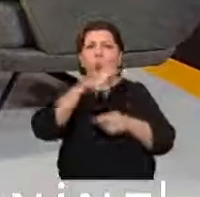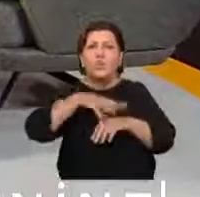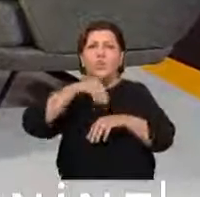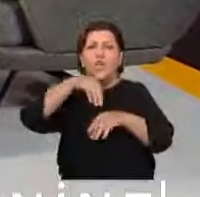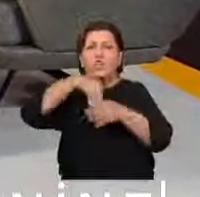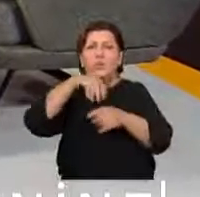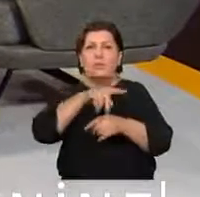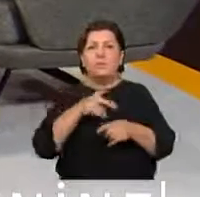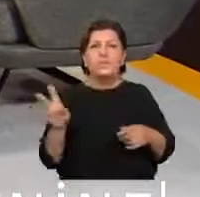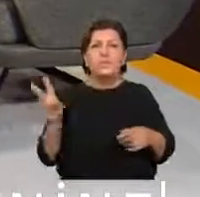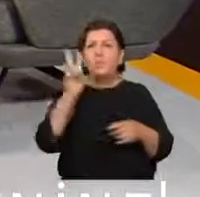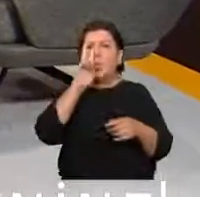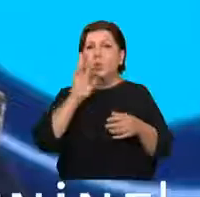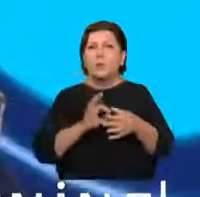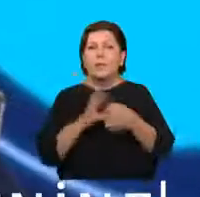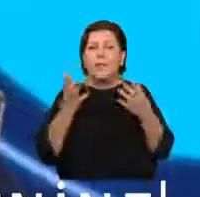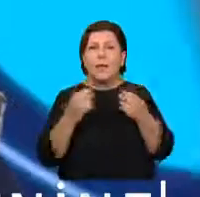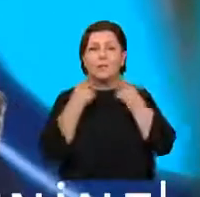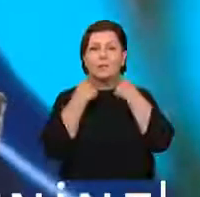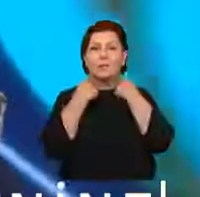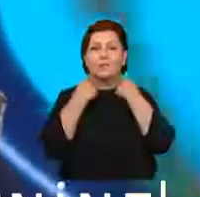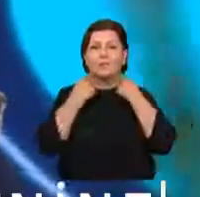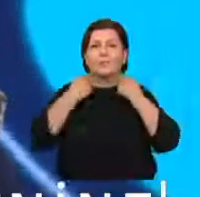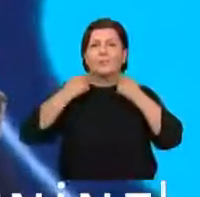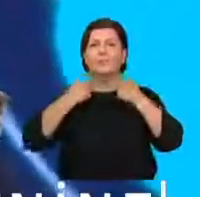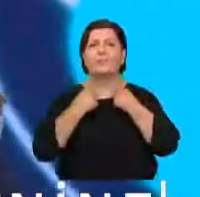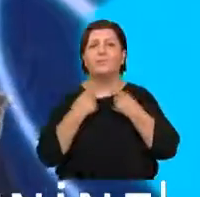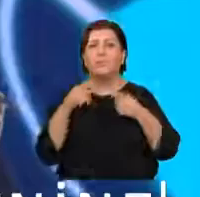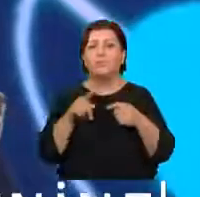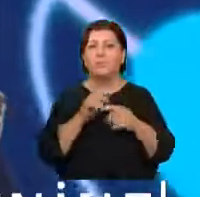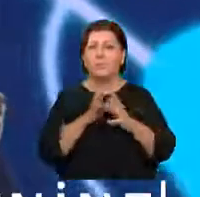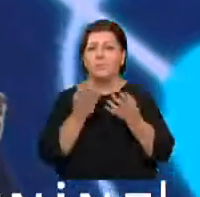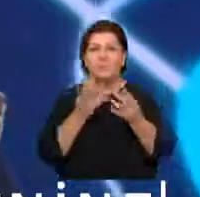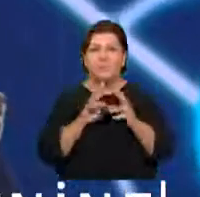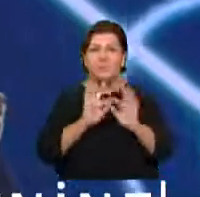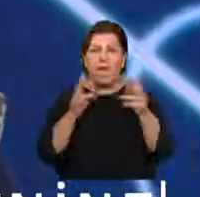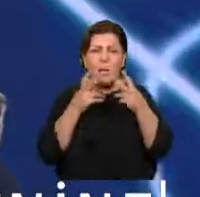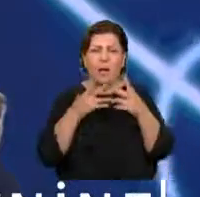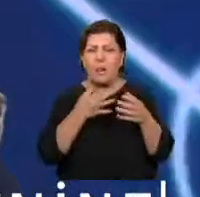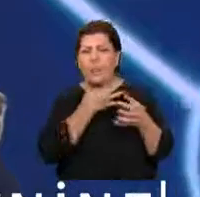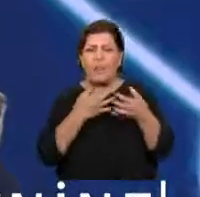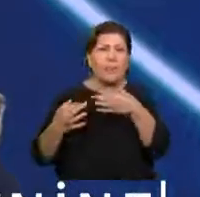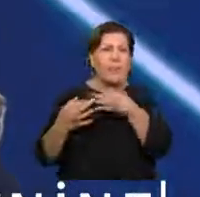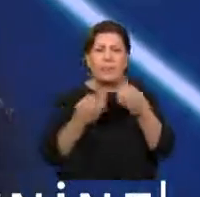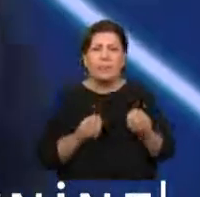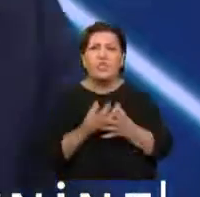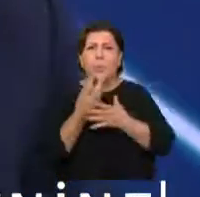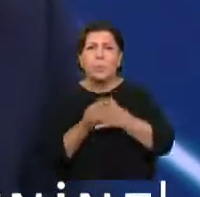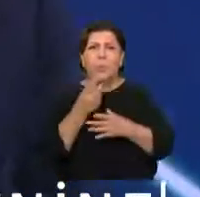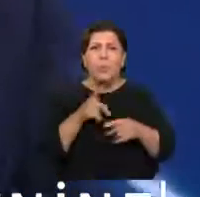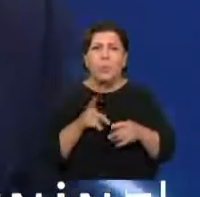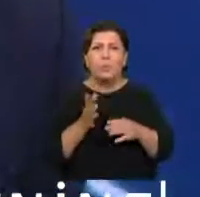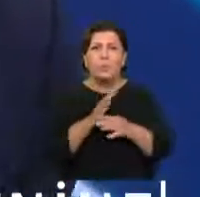sorun şu Yani bir e çeliş büyük bir açmaz var ortada ve bu yaşamsal bir açmaza doğru dönüşüyor yaşamsal olmasının